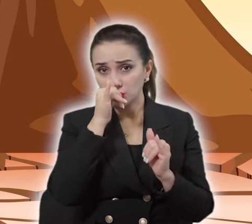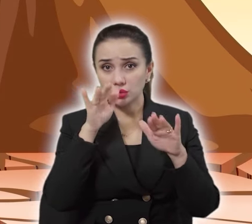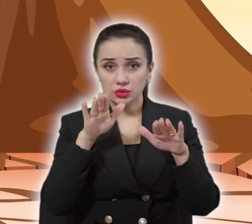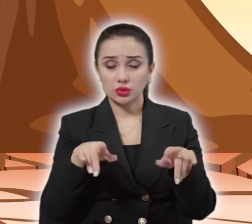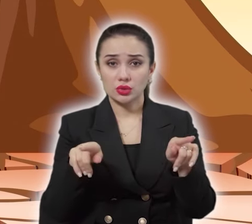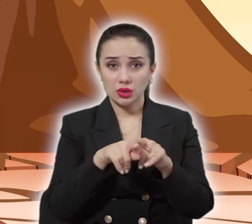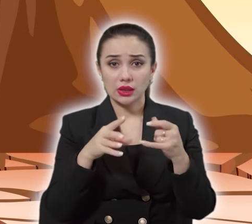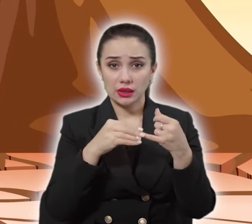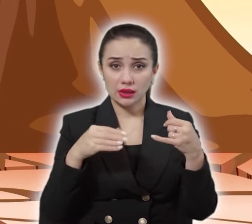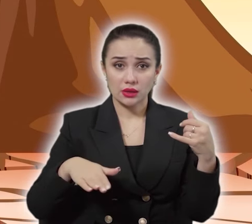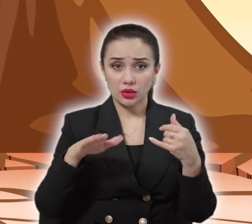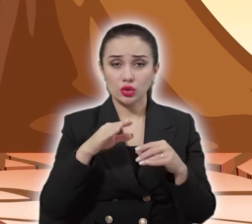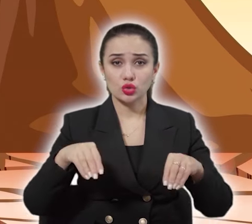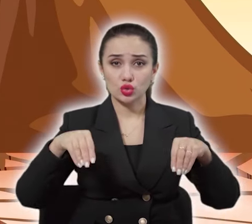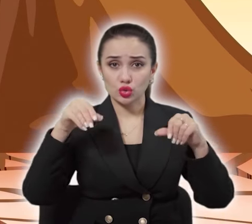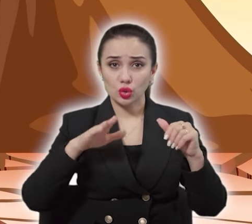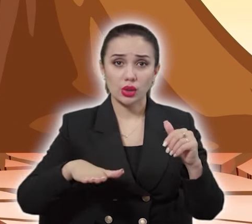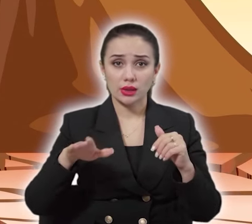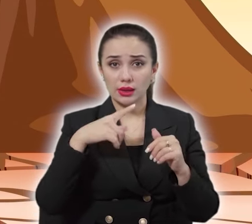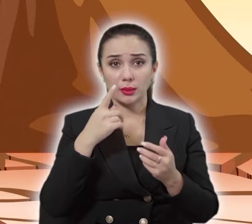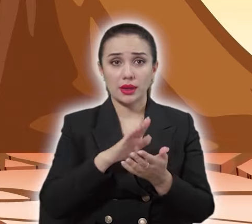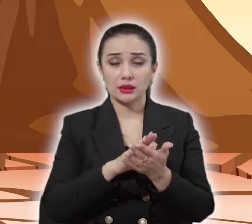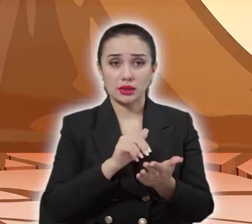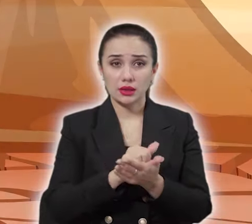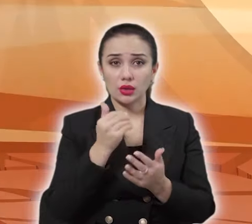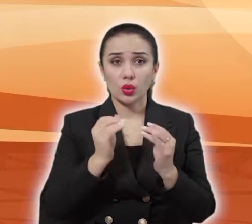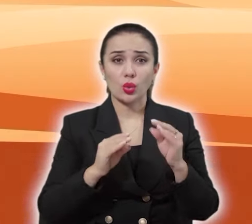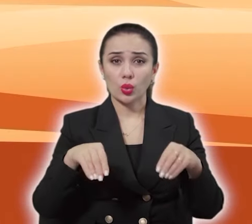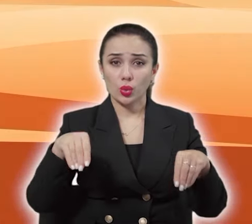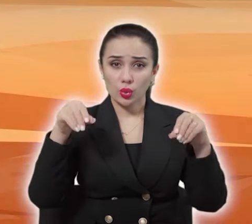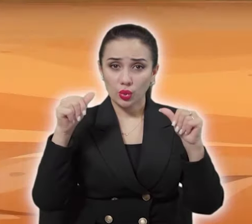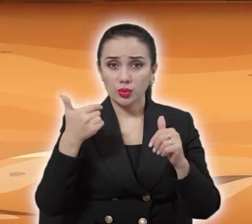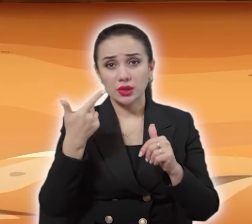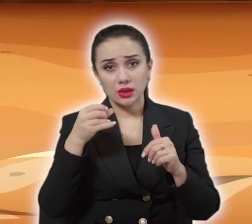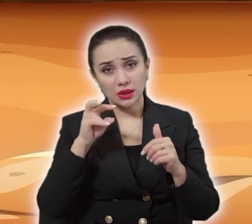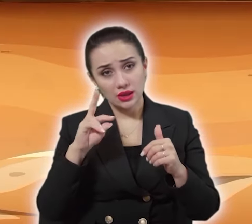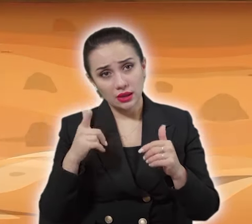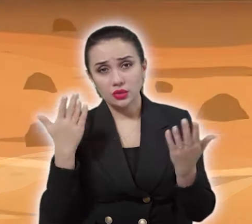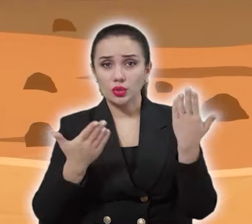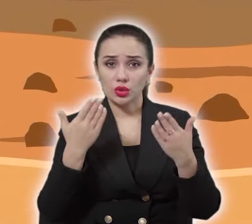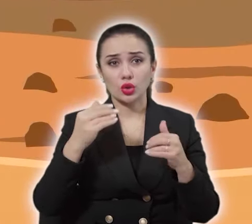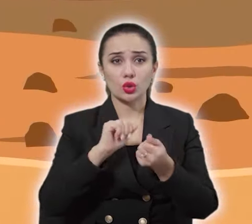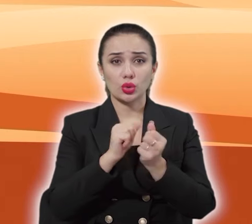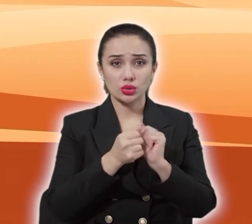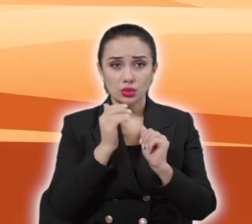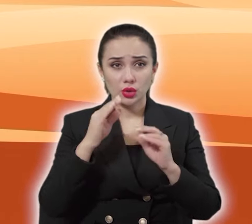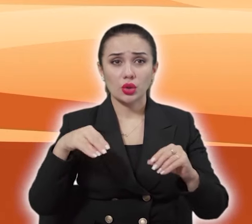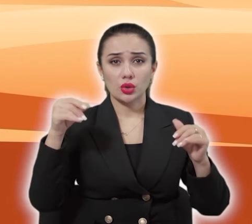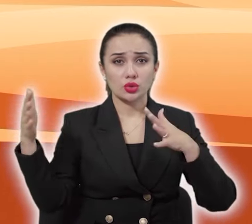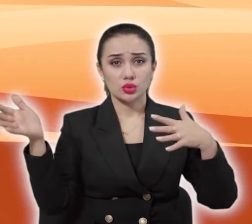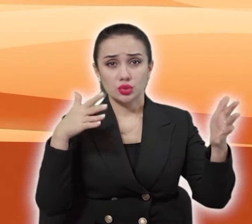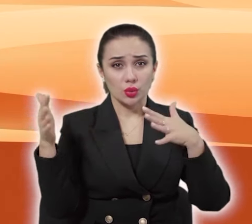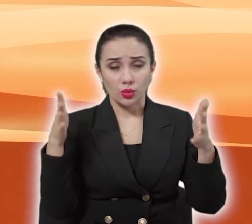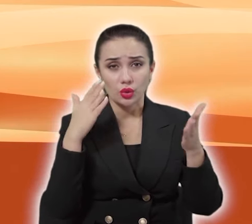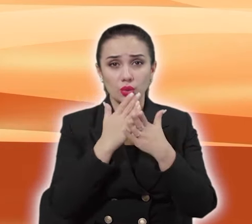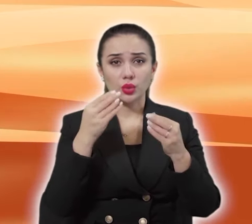rivojlana olmaydigan qurg'oqchil yerlar cho'l deb ataladi. Cho'l qumli, gilli yoki toshli bo'ladi. Qumli cho'lda